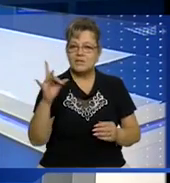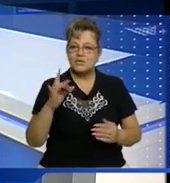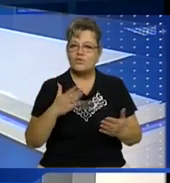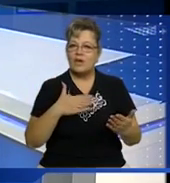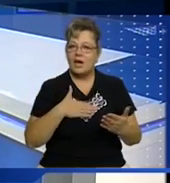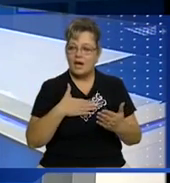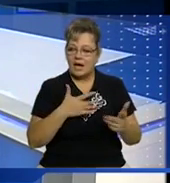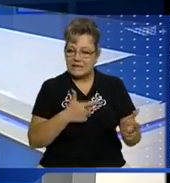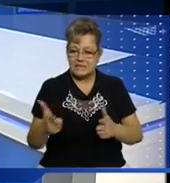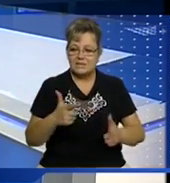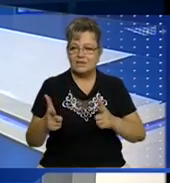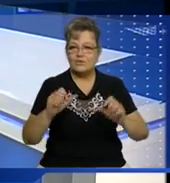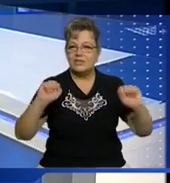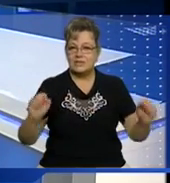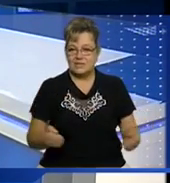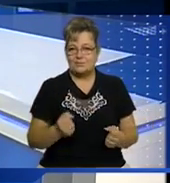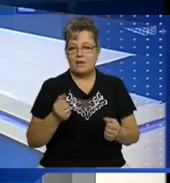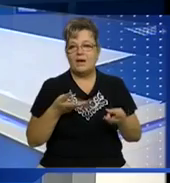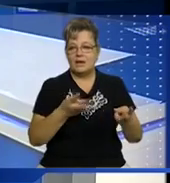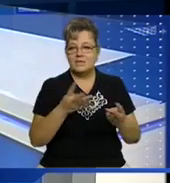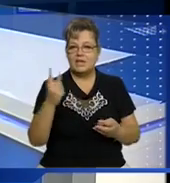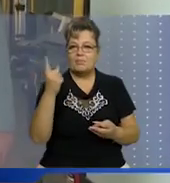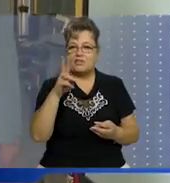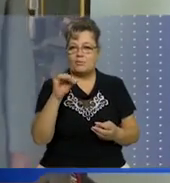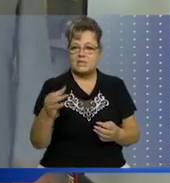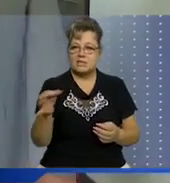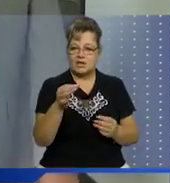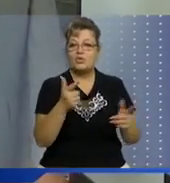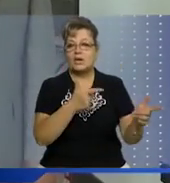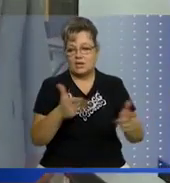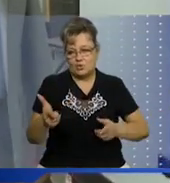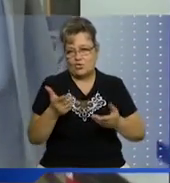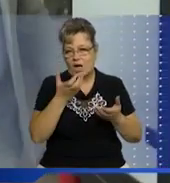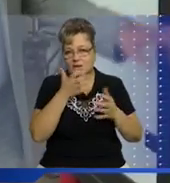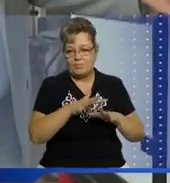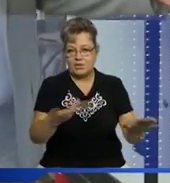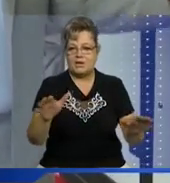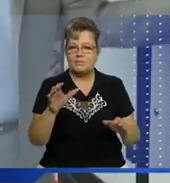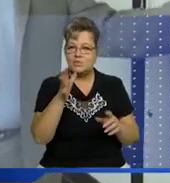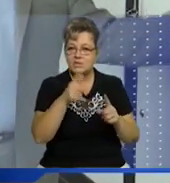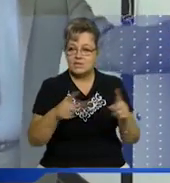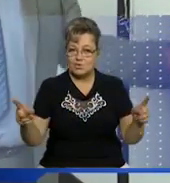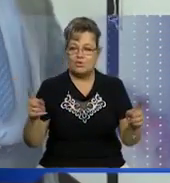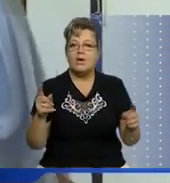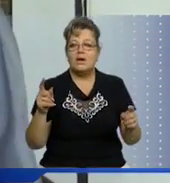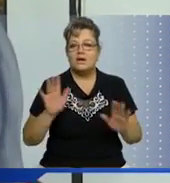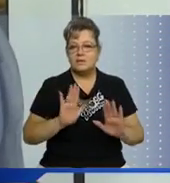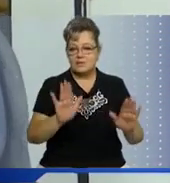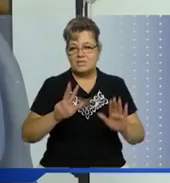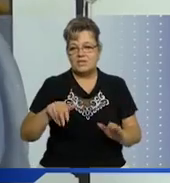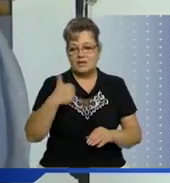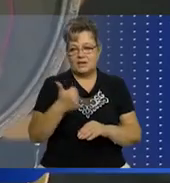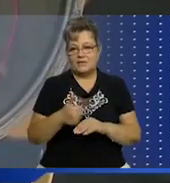В жарком Ростове активно готовятся к холодной зиме. Котельные Первомайского района города практически готовы к отопительному сезону. Заместитель